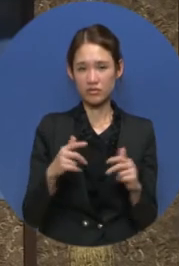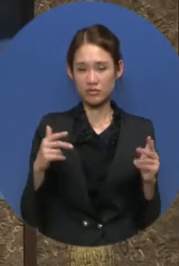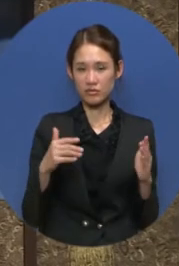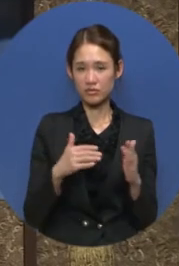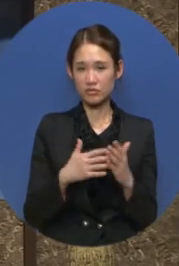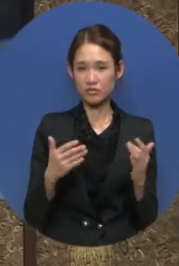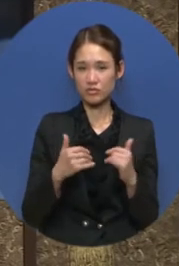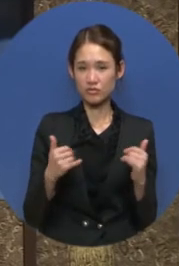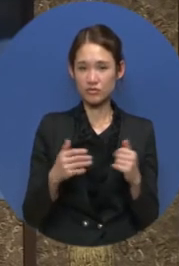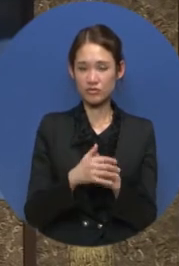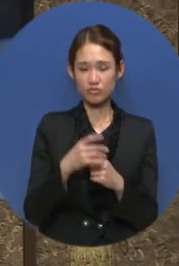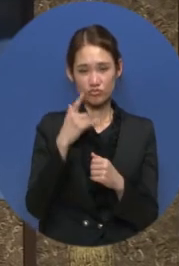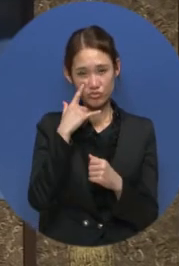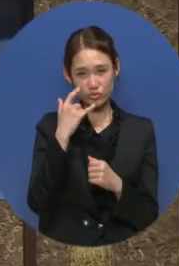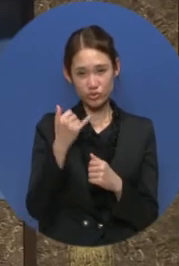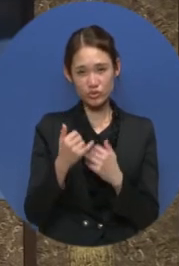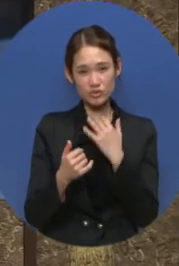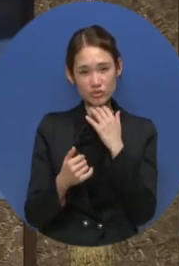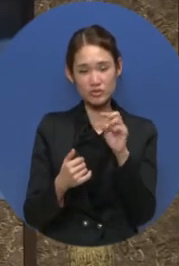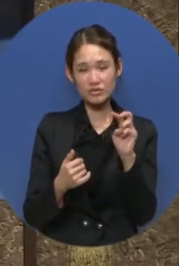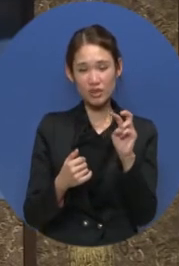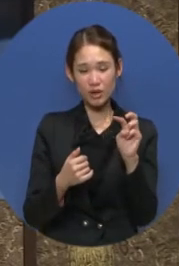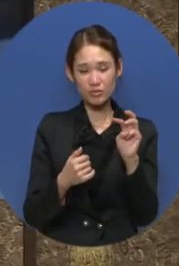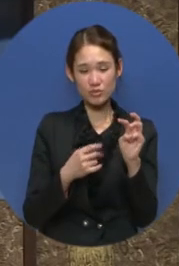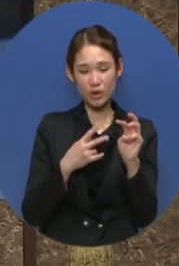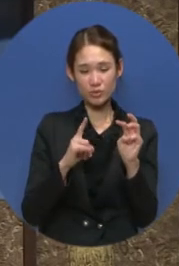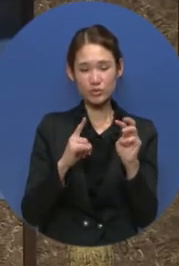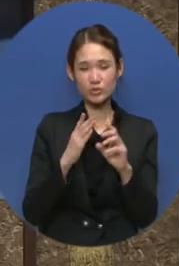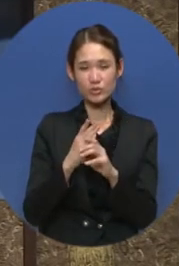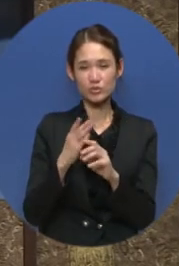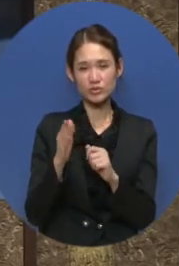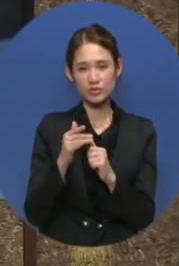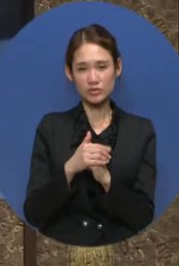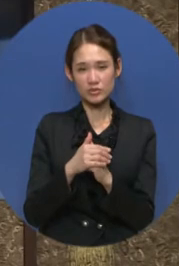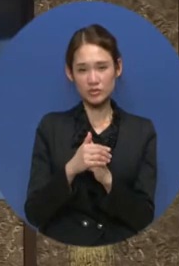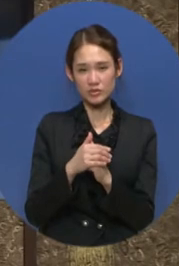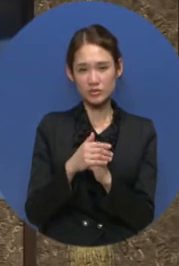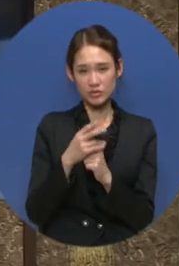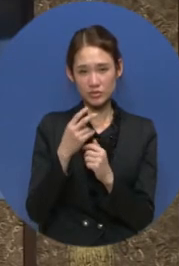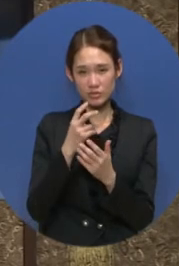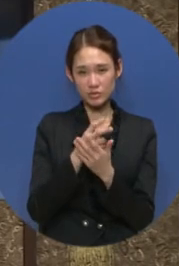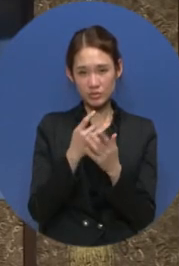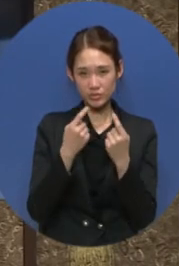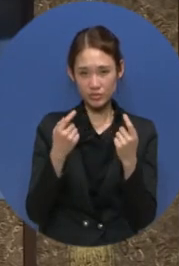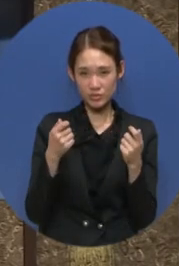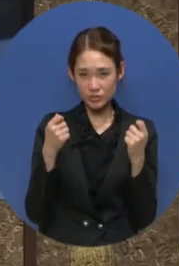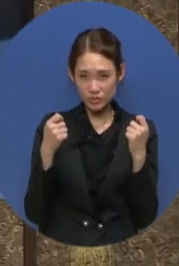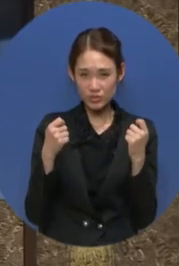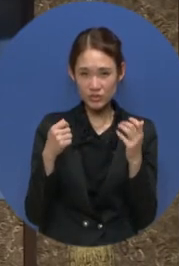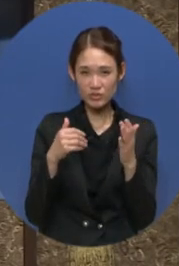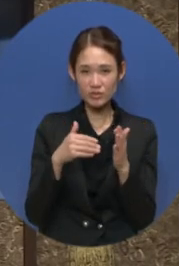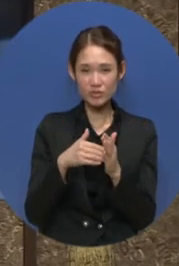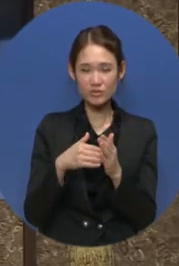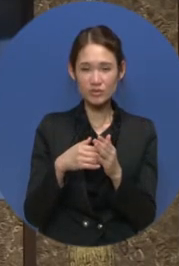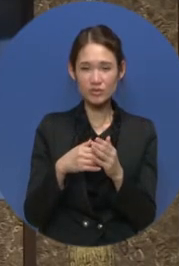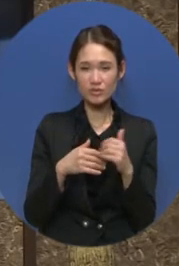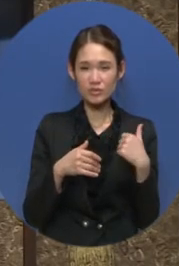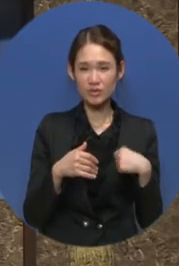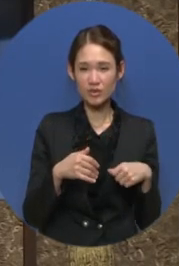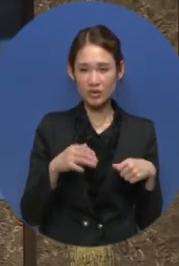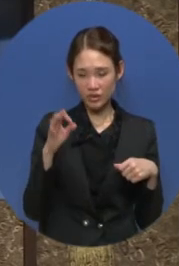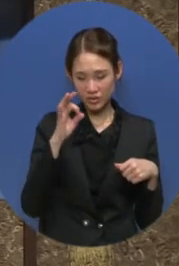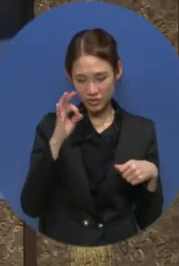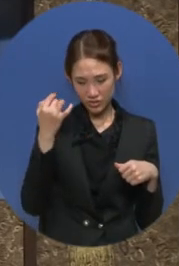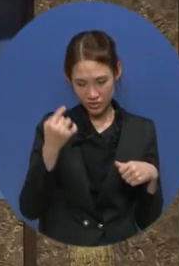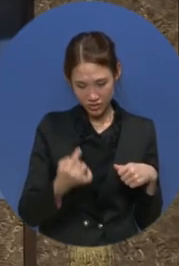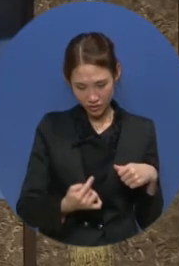아, 지금까지 이런 그 직원 중에 부모님이 또 30대 중반은 또 법대 출신인